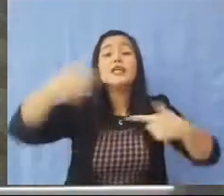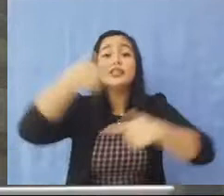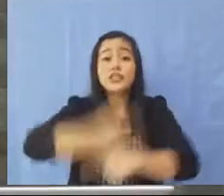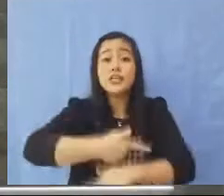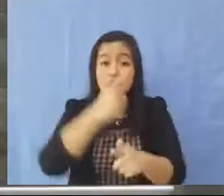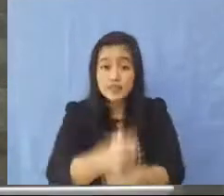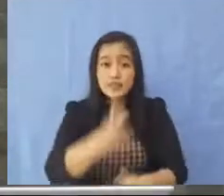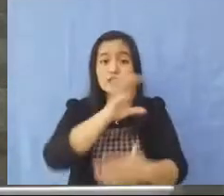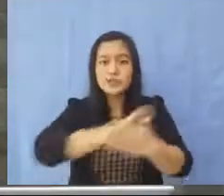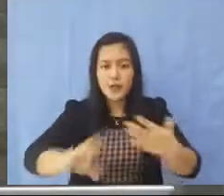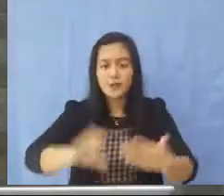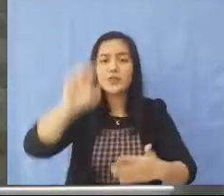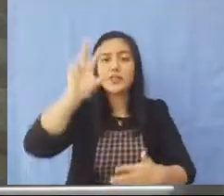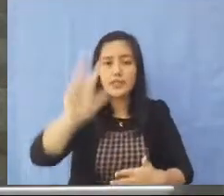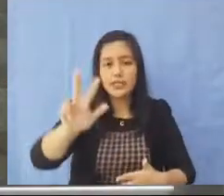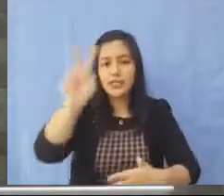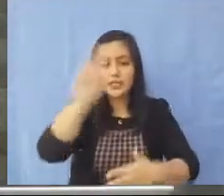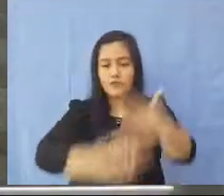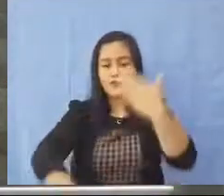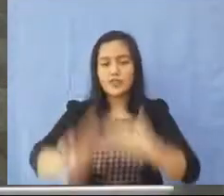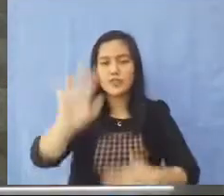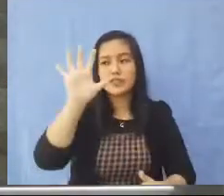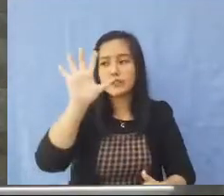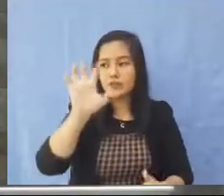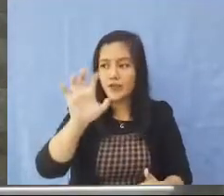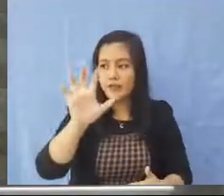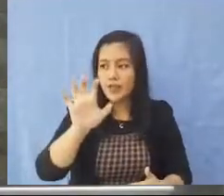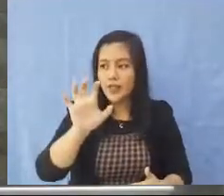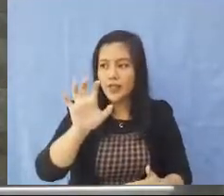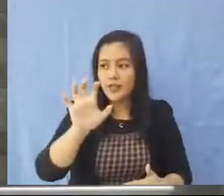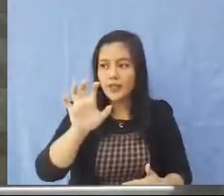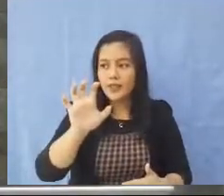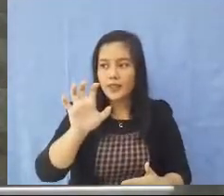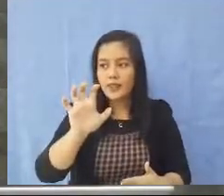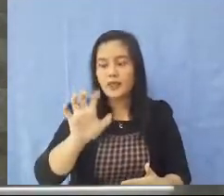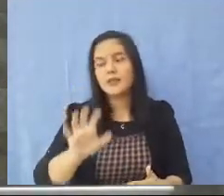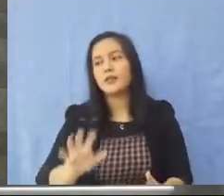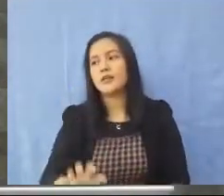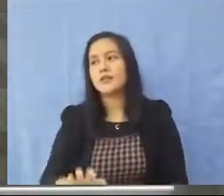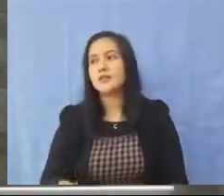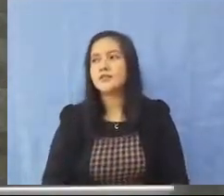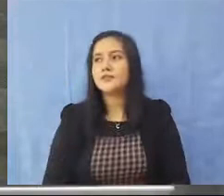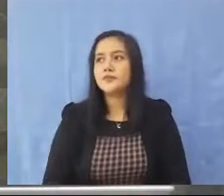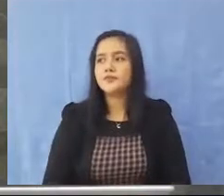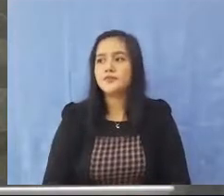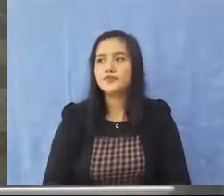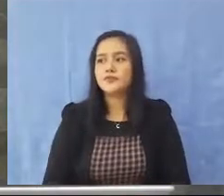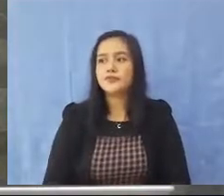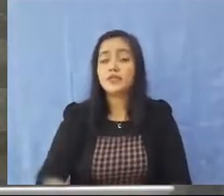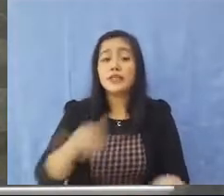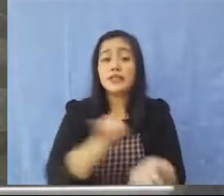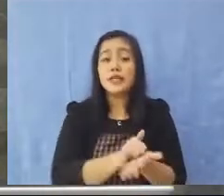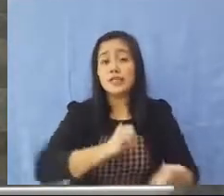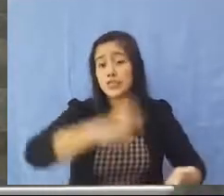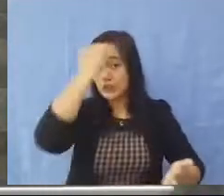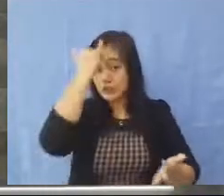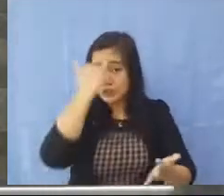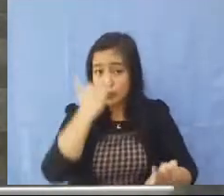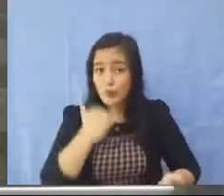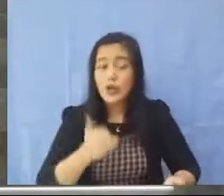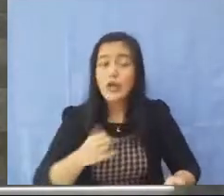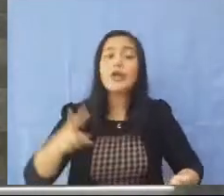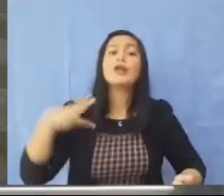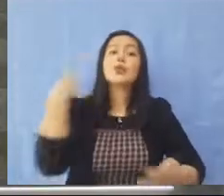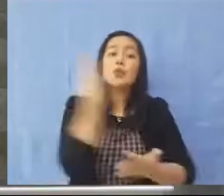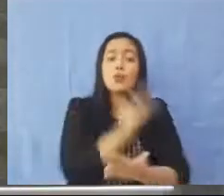15. Yan po yung first prophecy patungkol sa Panginoong Jesucristo. Alright? Kaya nga, sabi ko po sa inyo, kaya natin kailangan